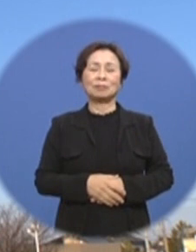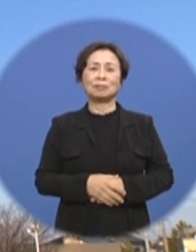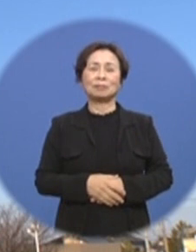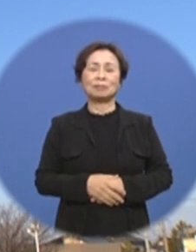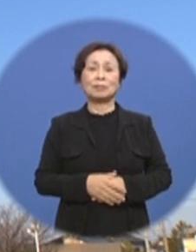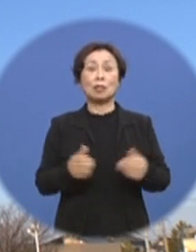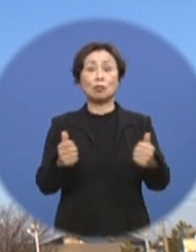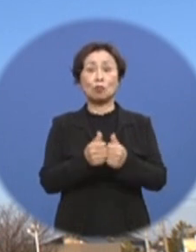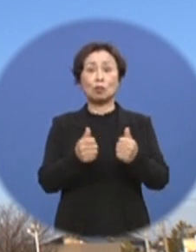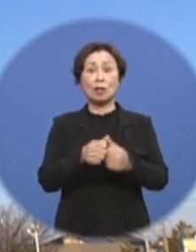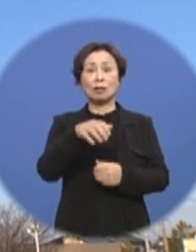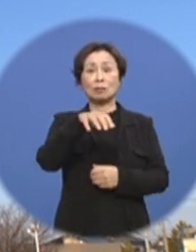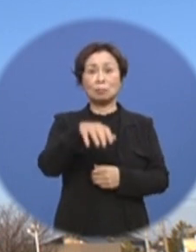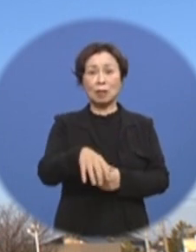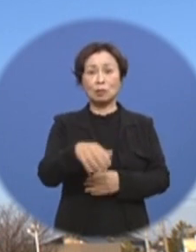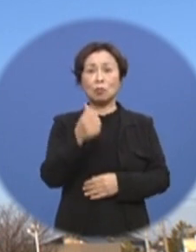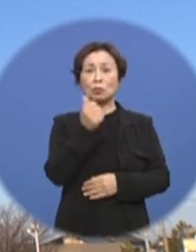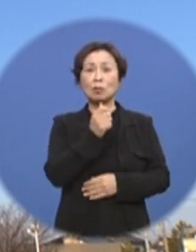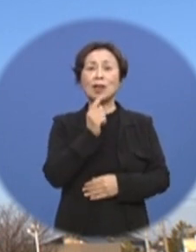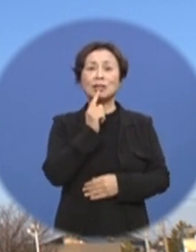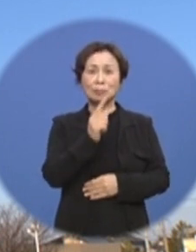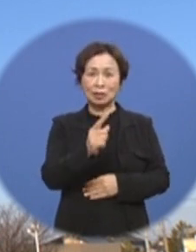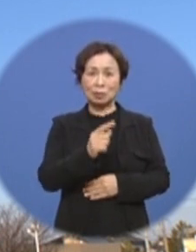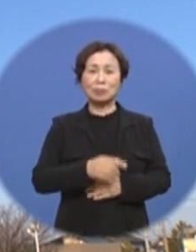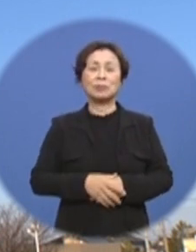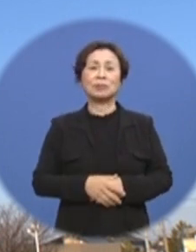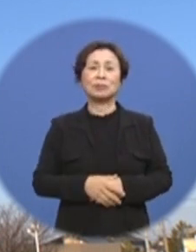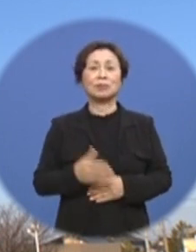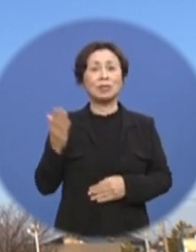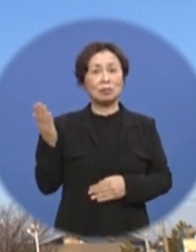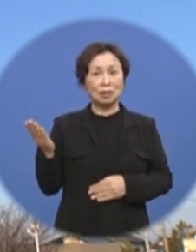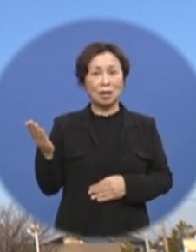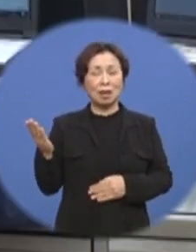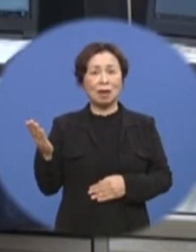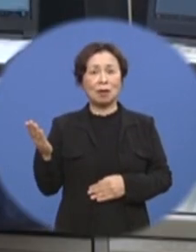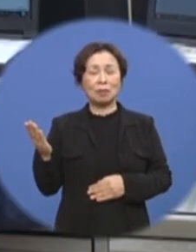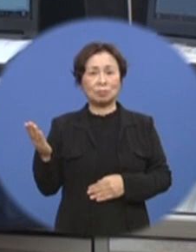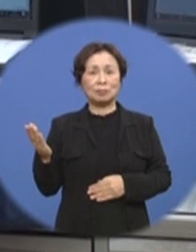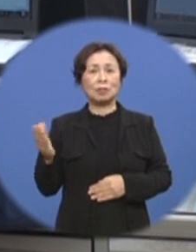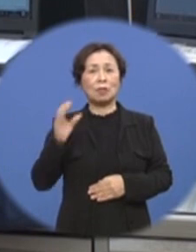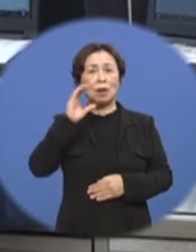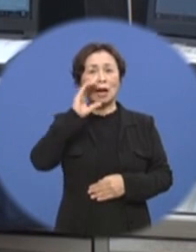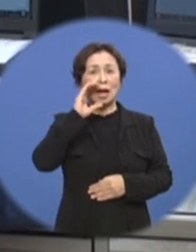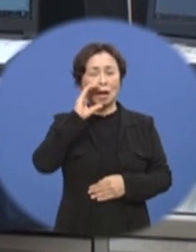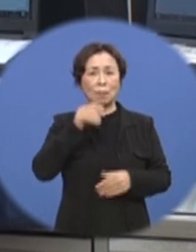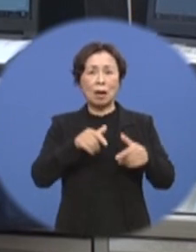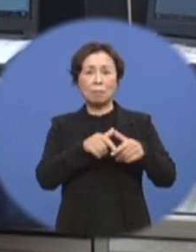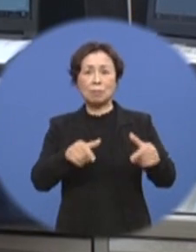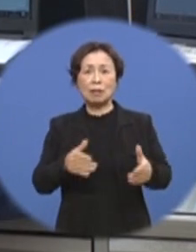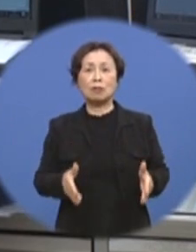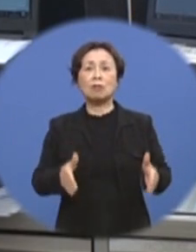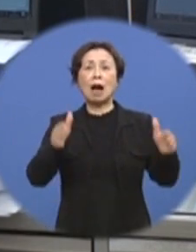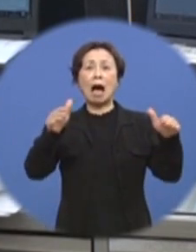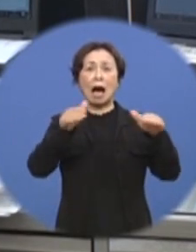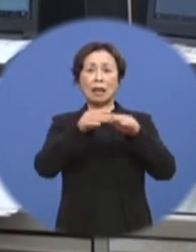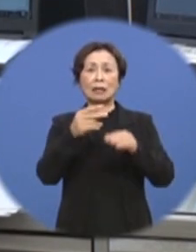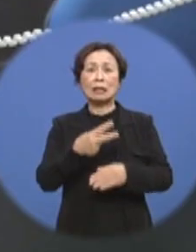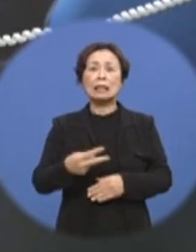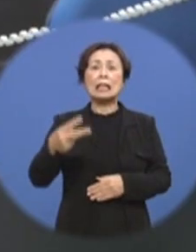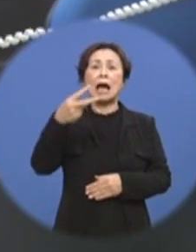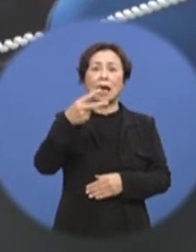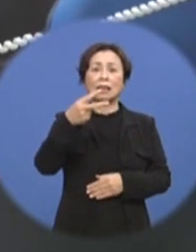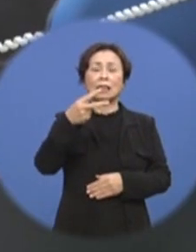では相談機関についてご紹介しましょうこちらは和歌山してビラの和歌山ビッグ愛2階にある